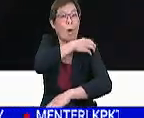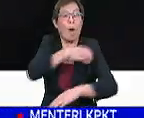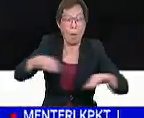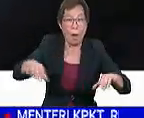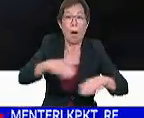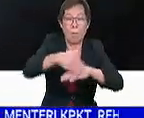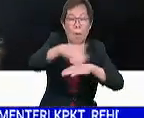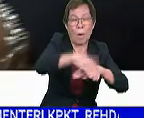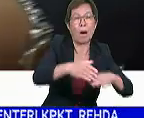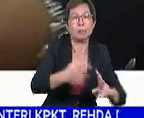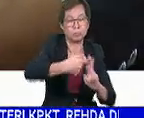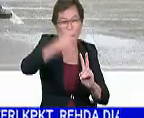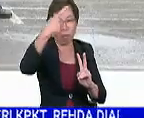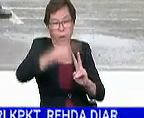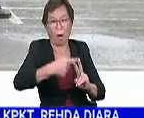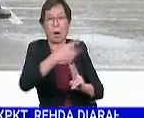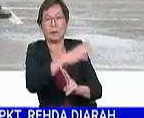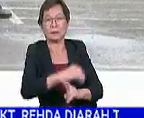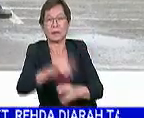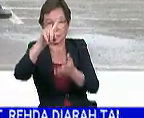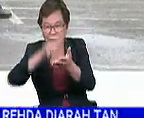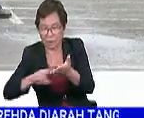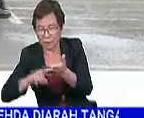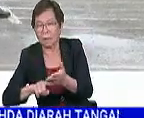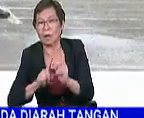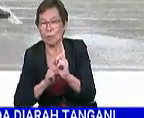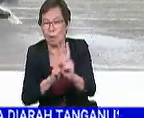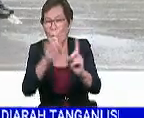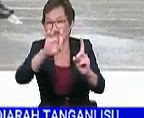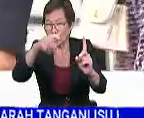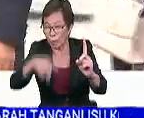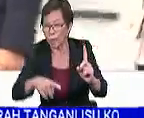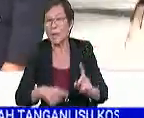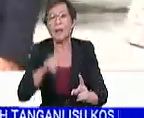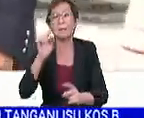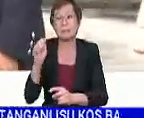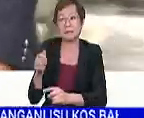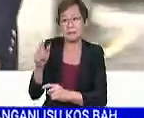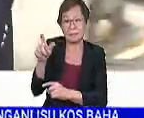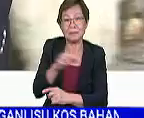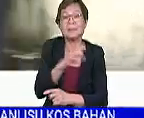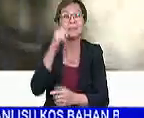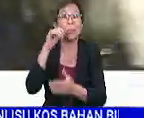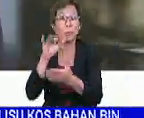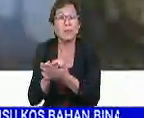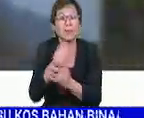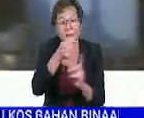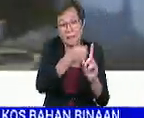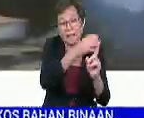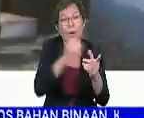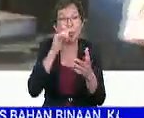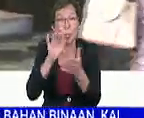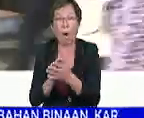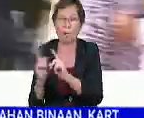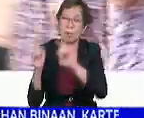Jalan Raya serta pemeriksaan prosedur operasi standar terdahulu beliau dan isteri Datin raja saudat raja muda